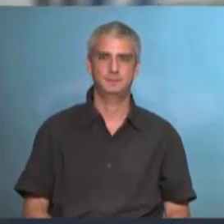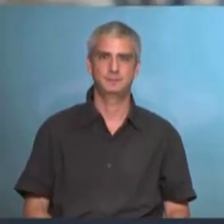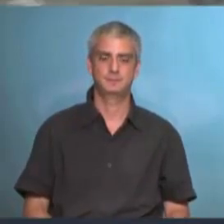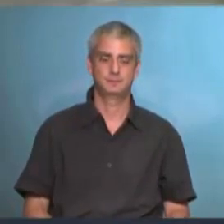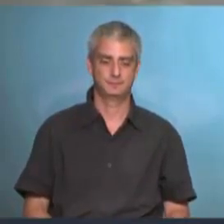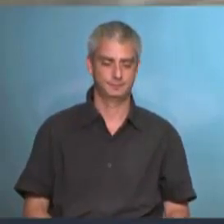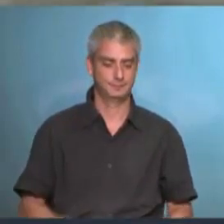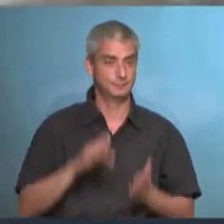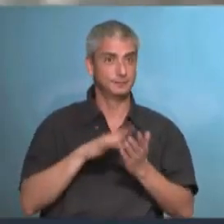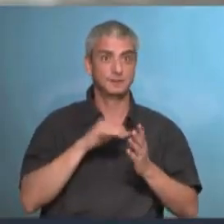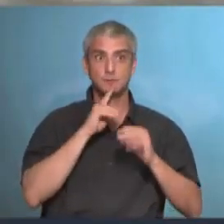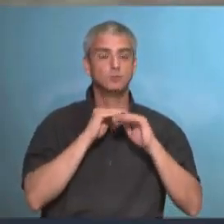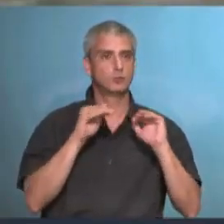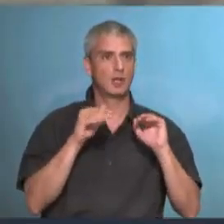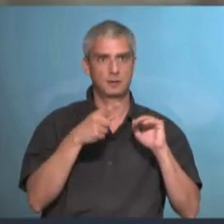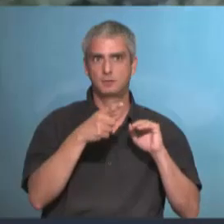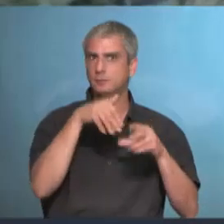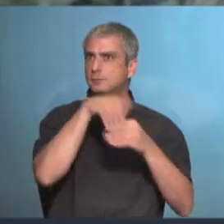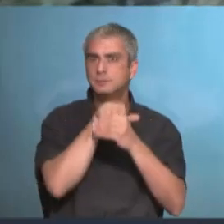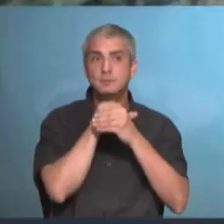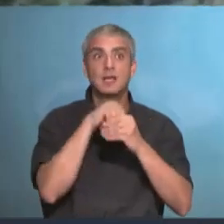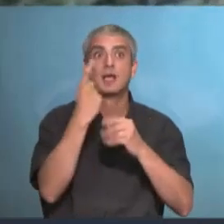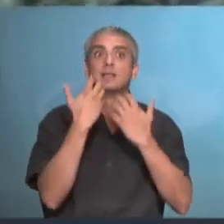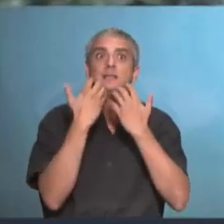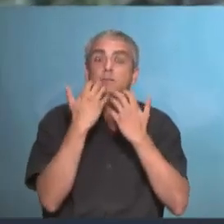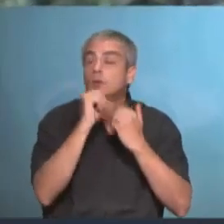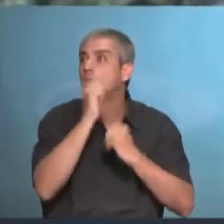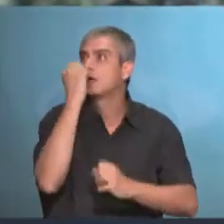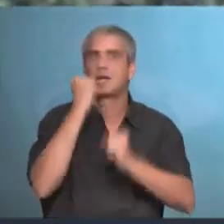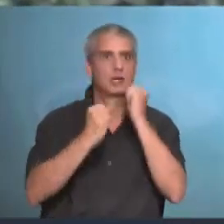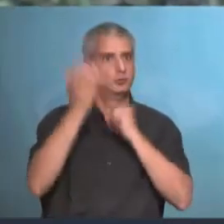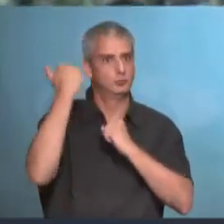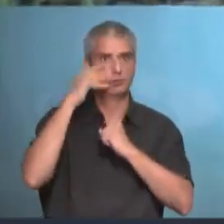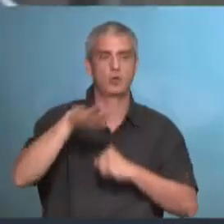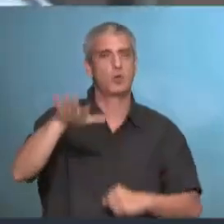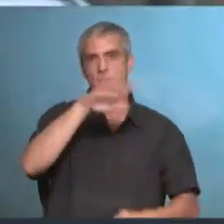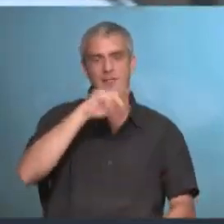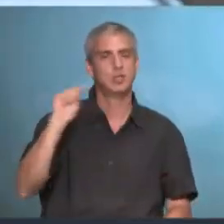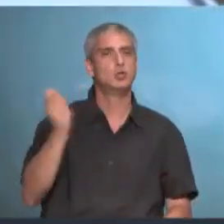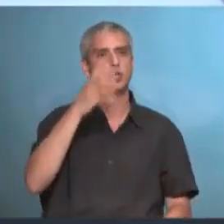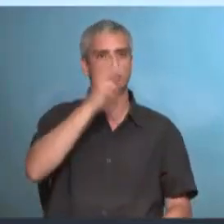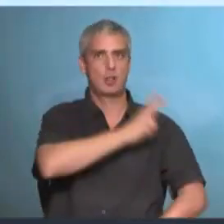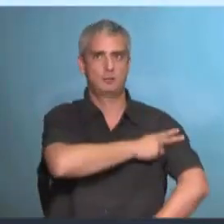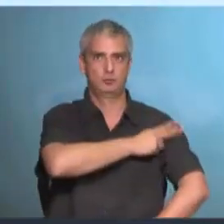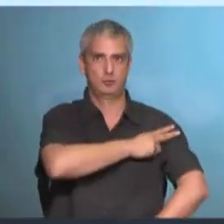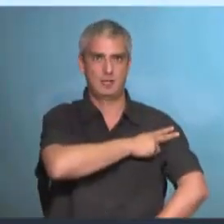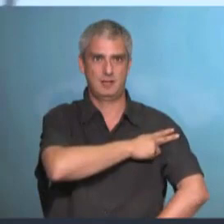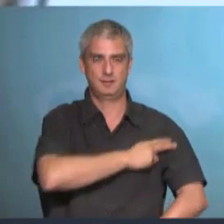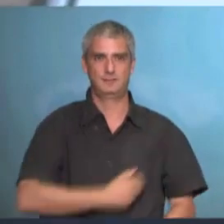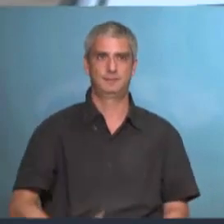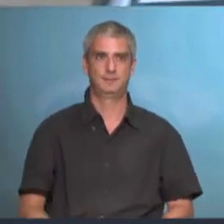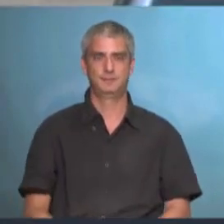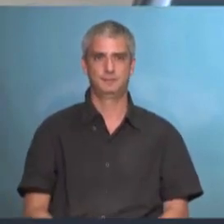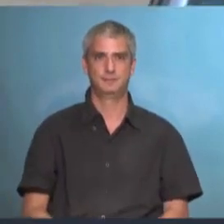הזירה השקטה הזאת הסתירה מאחוריה את אחד הסיפורים הקשים שטופלו במרחב שרון של המשטרה באחרונה.